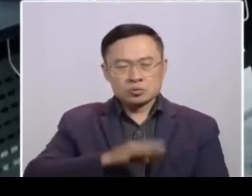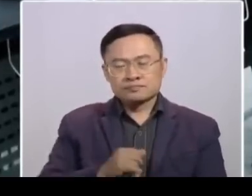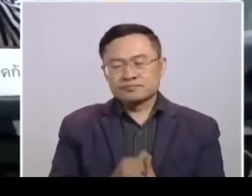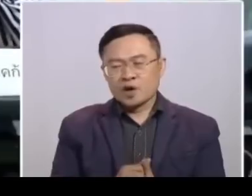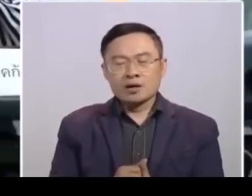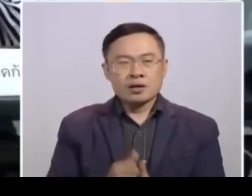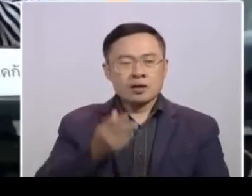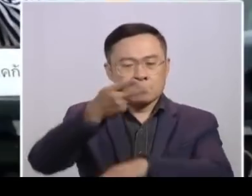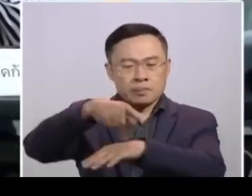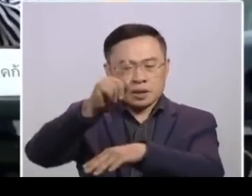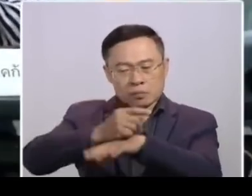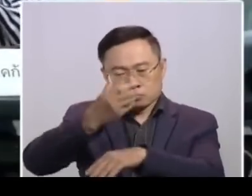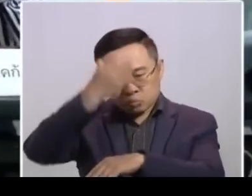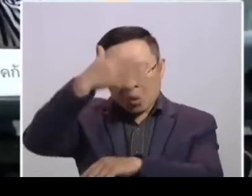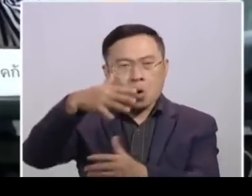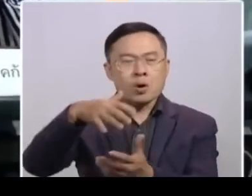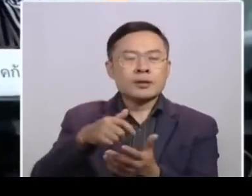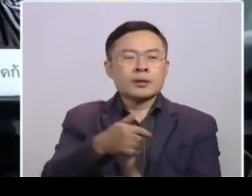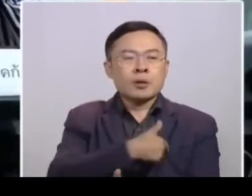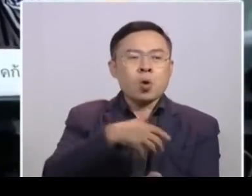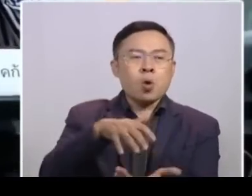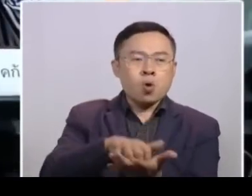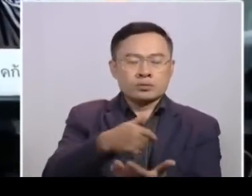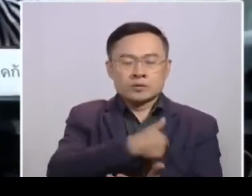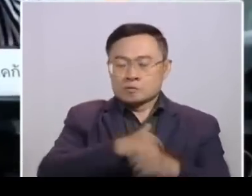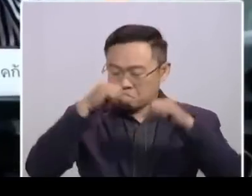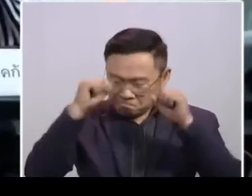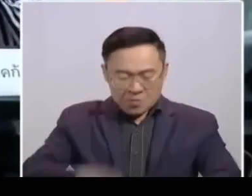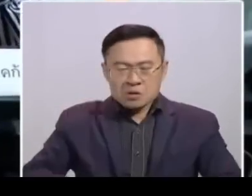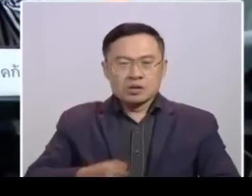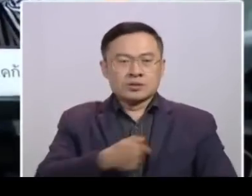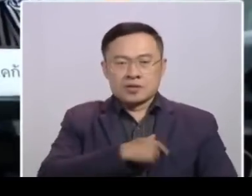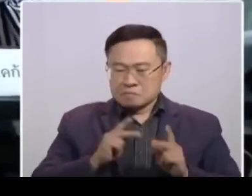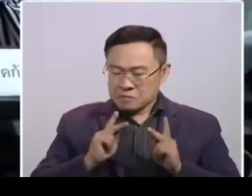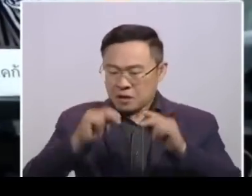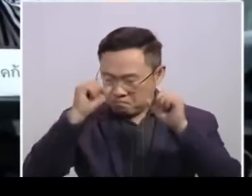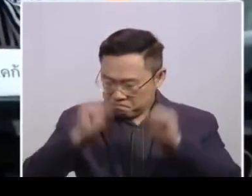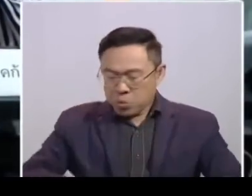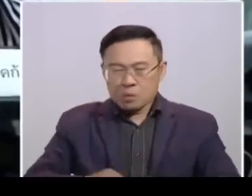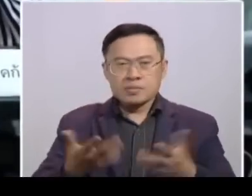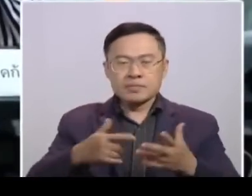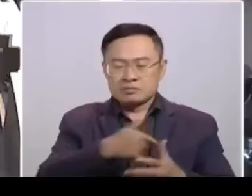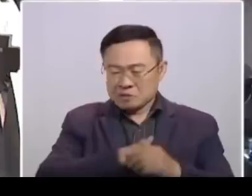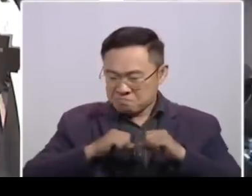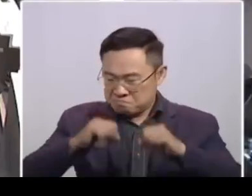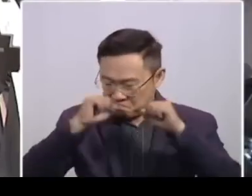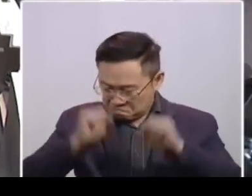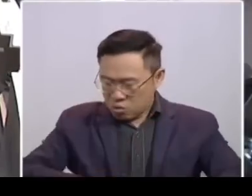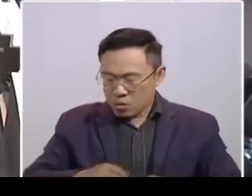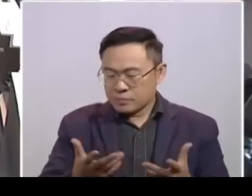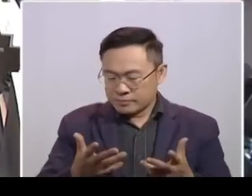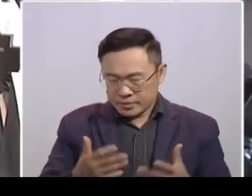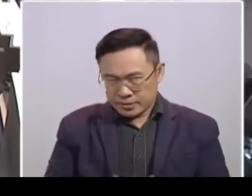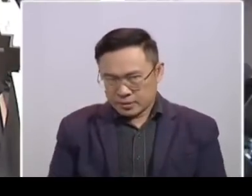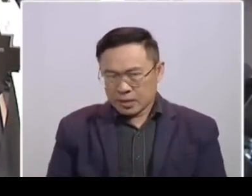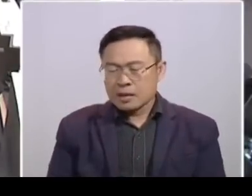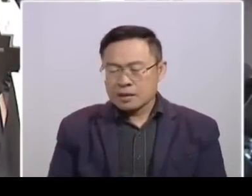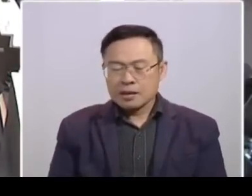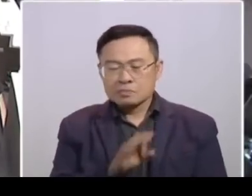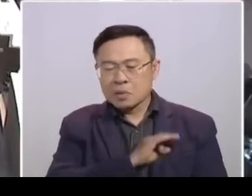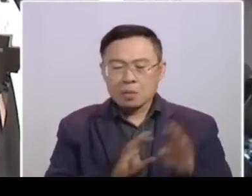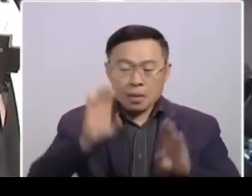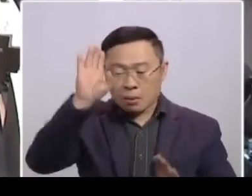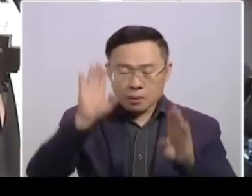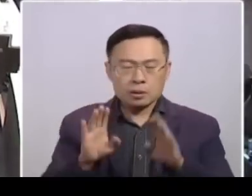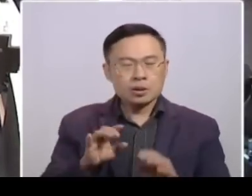ามย้ำว่าเอ๊ะหลังจากนี้กระบวนการของรัฐสภาเนี่ยจะเกิดปัญหาอีกหรือเปล่าเมื่อไม่สามารถแยกได้ว่าระหว่างยัตติกับวาระเนี่ยนะฮะคุณหมอชล